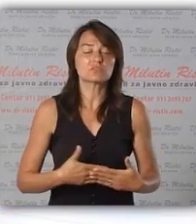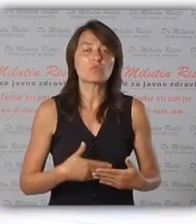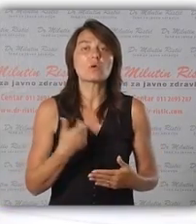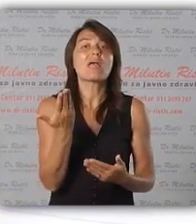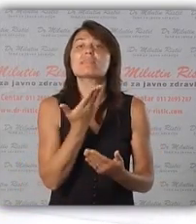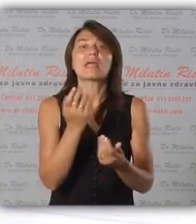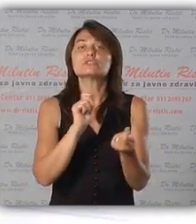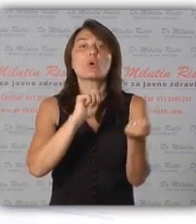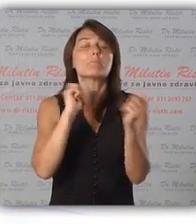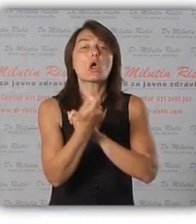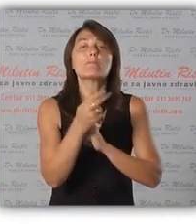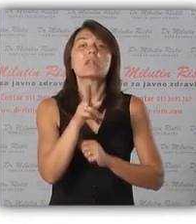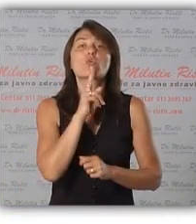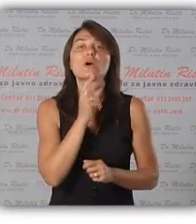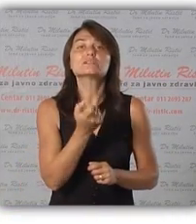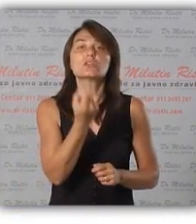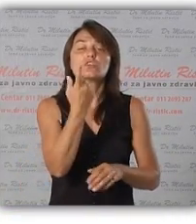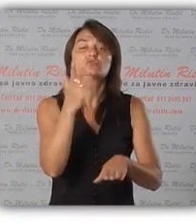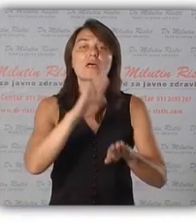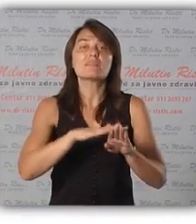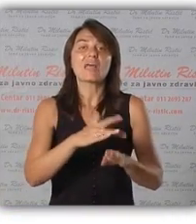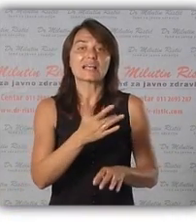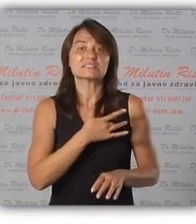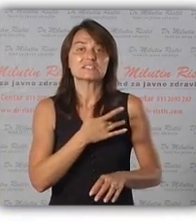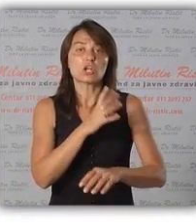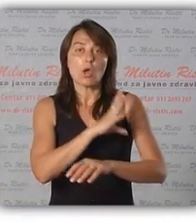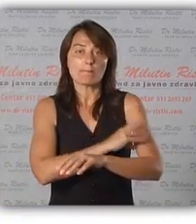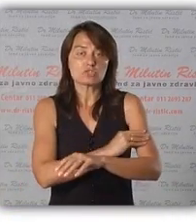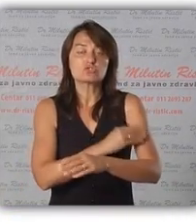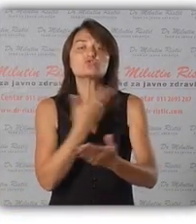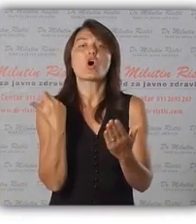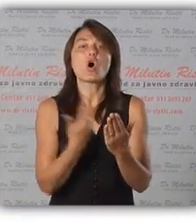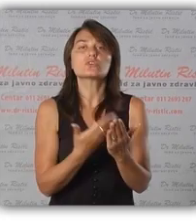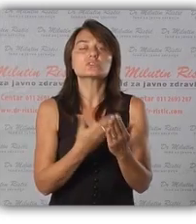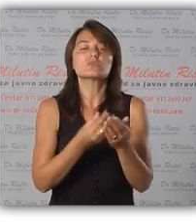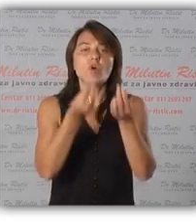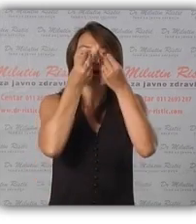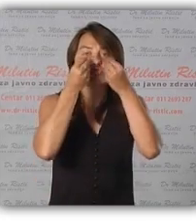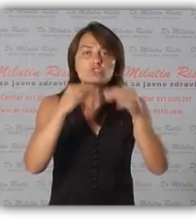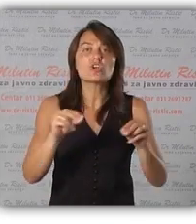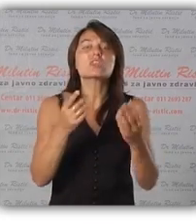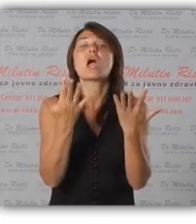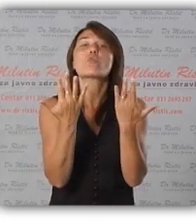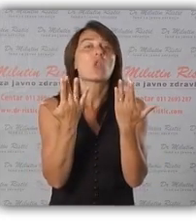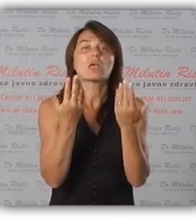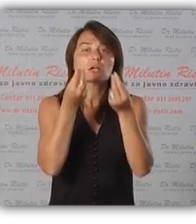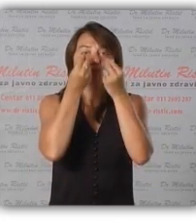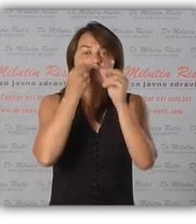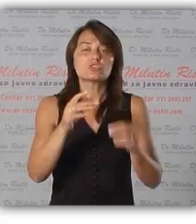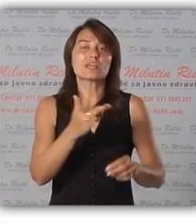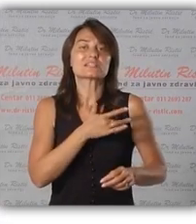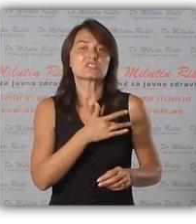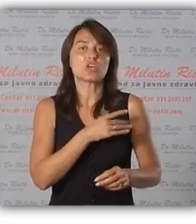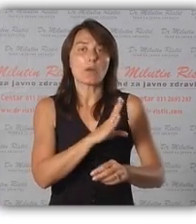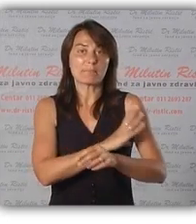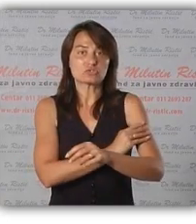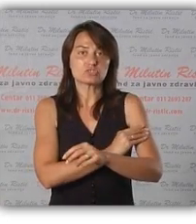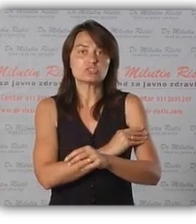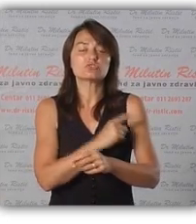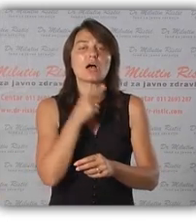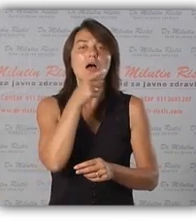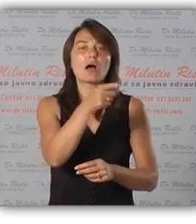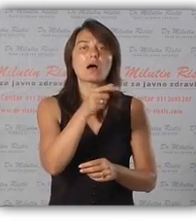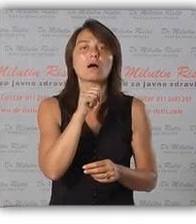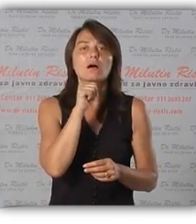ultrazvuk jesu promene koje se dešavaju na srčanom mišiću, odnosno oštećenja, kolika su oštećenja srčanog